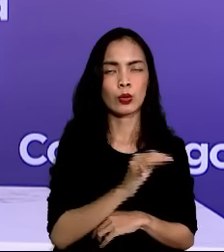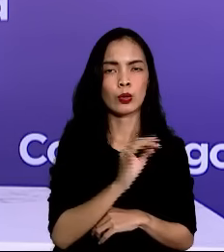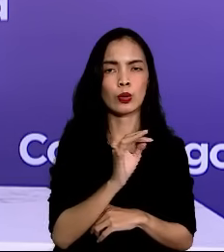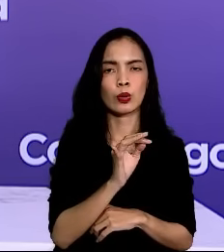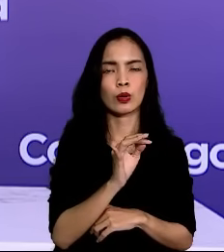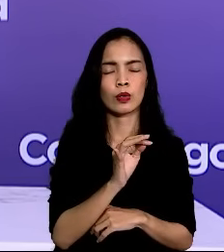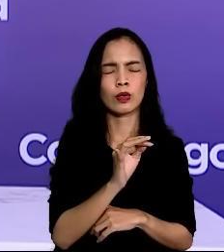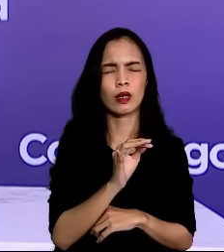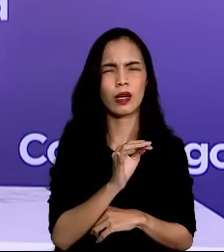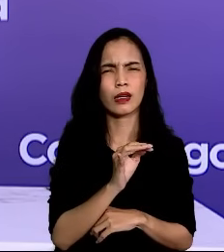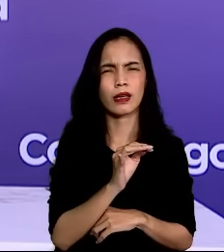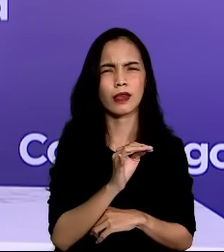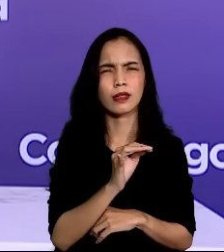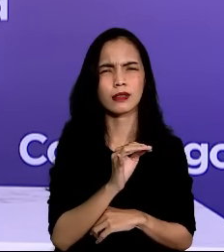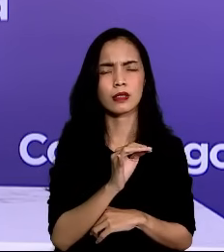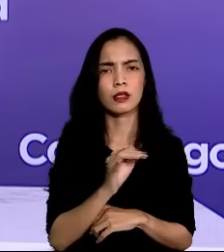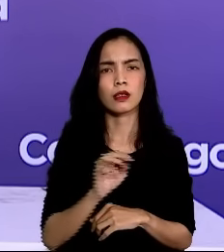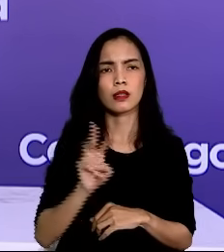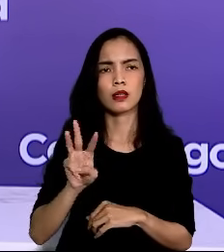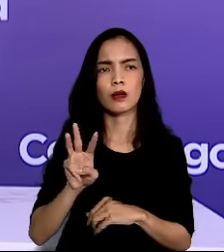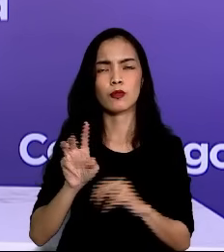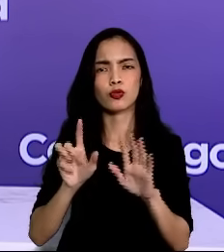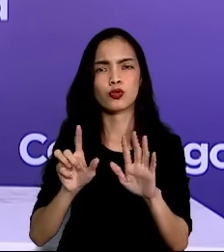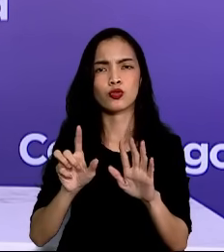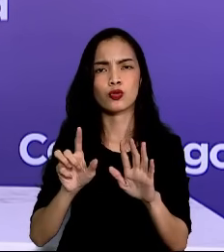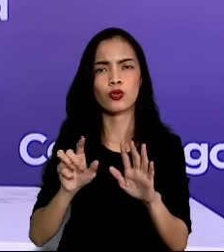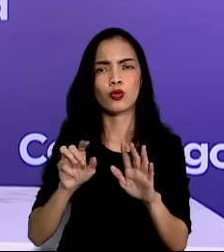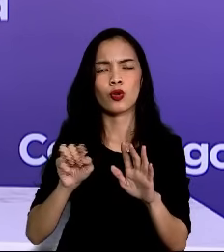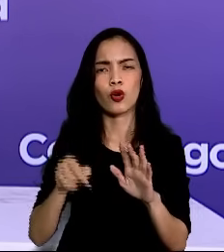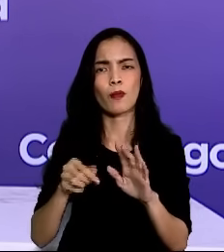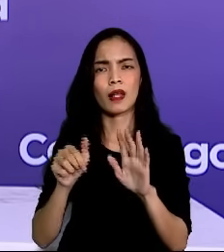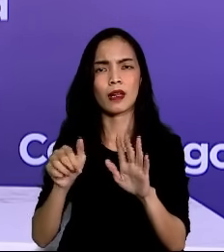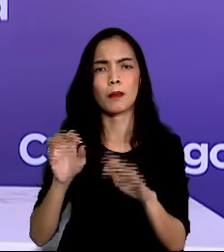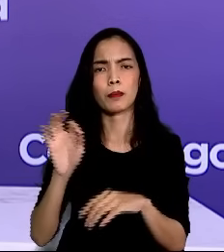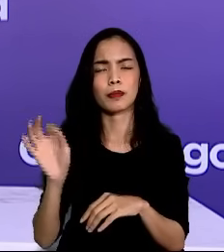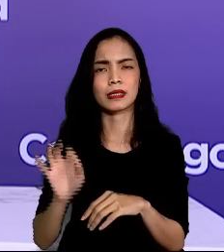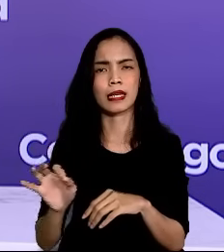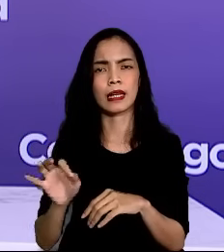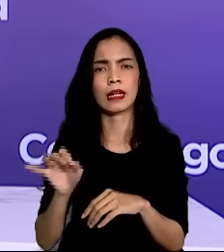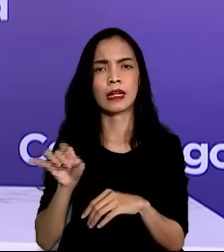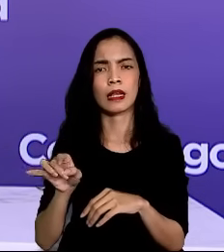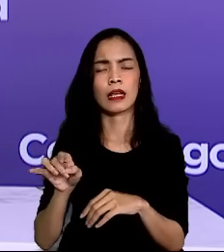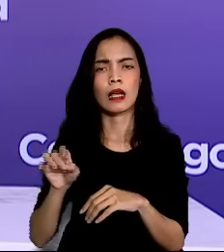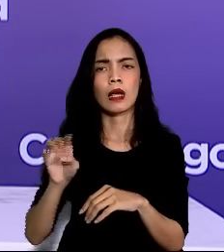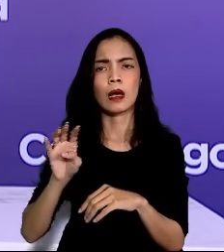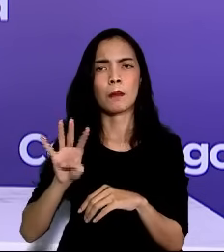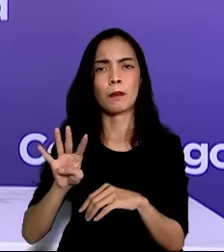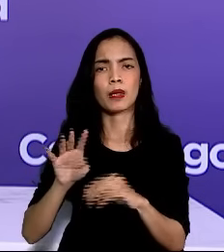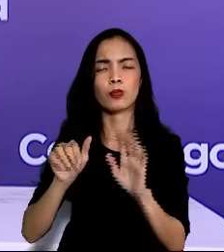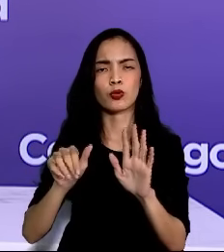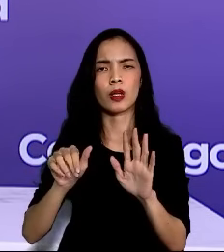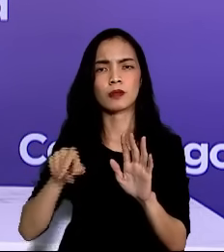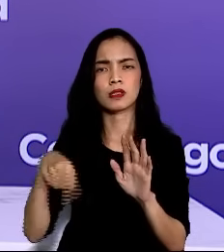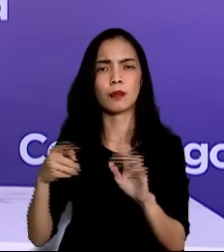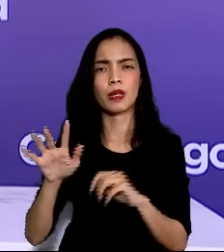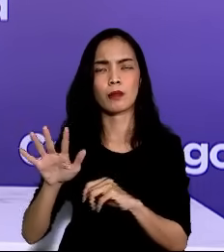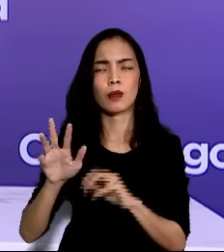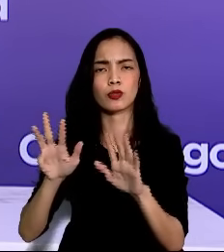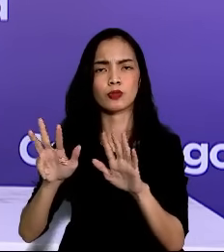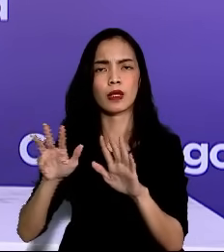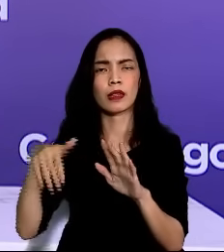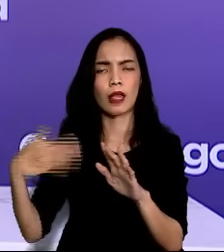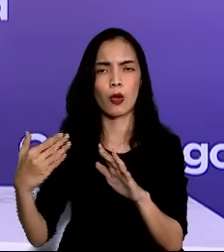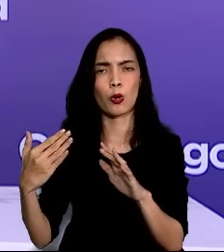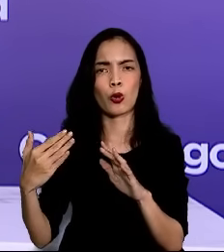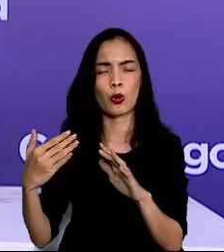dan 60%, 36,7% dari usia 46 sampai dengan 59